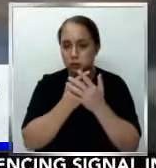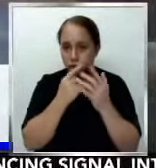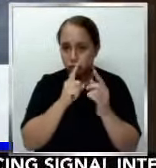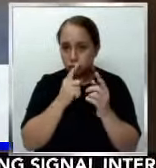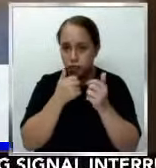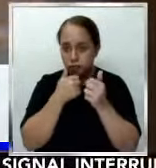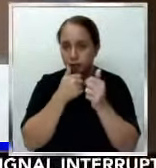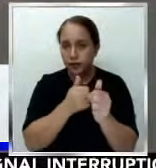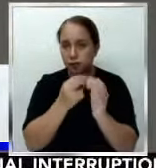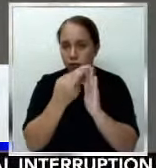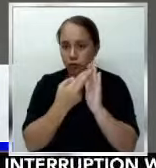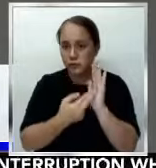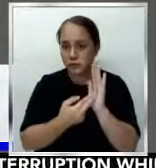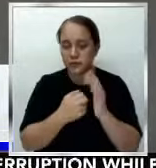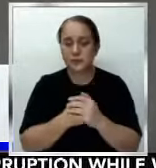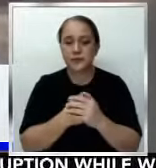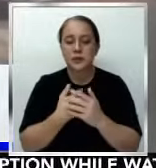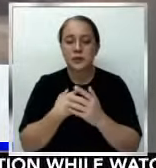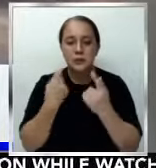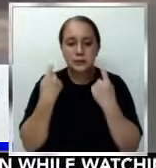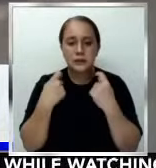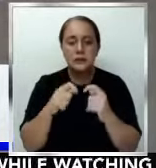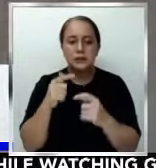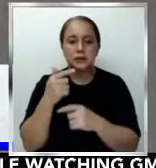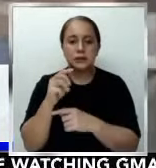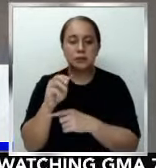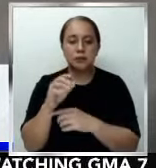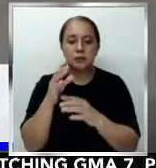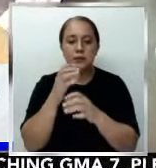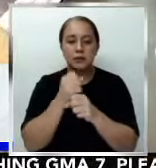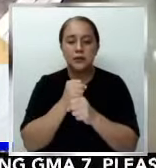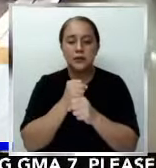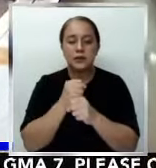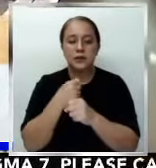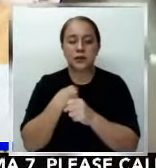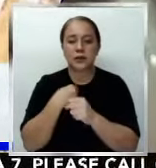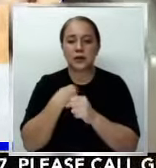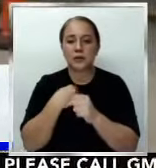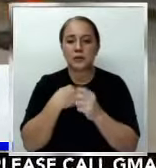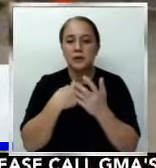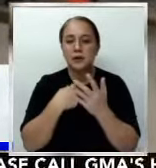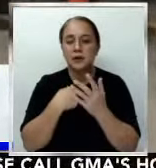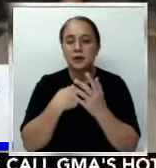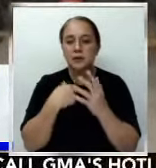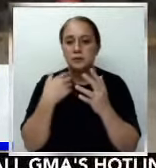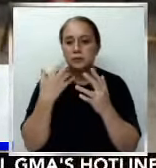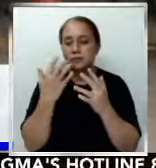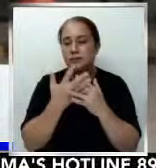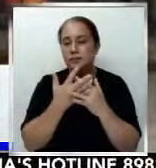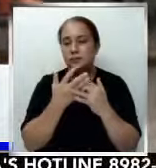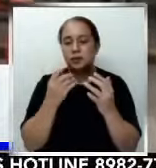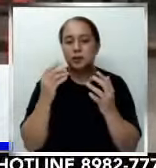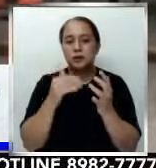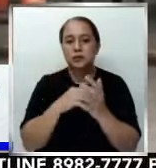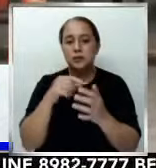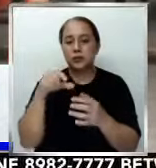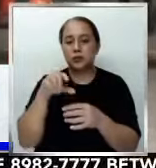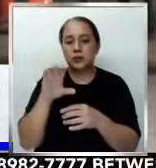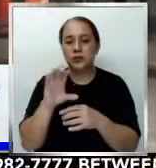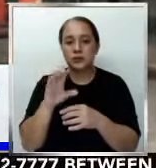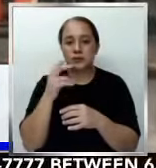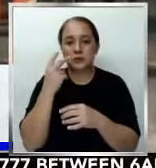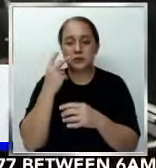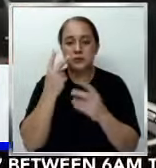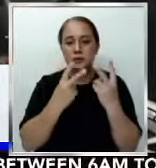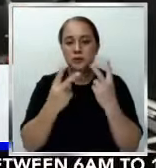protocol. Sinisika pa rin ng GMA News na makuha ang panig ng mga ipinagharap ng reklamo. Sa Quezon City, binisita rin ng mga